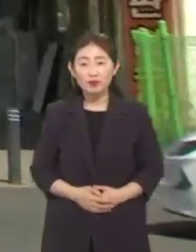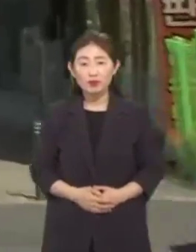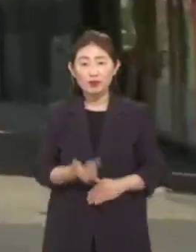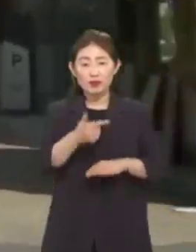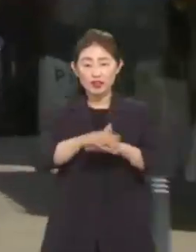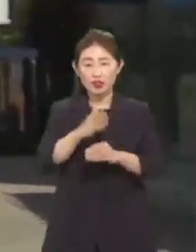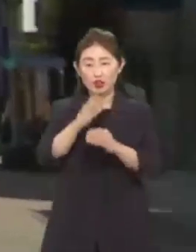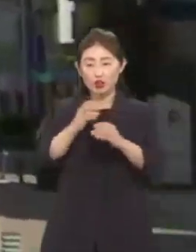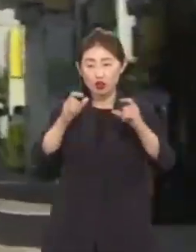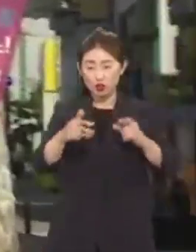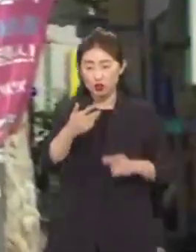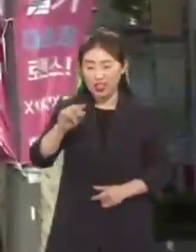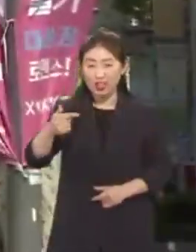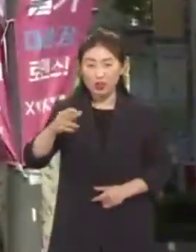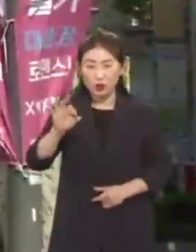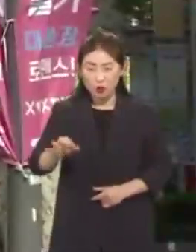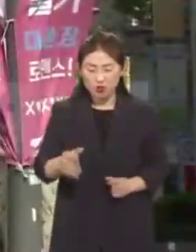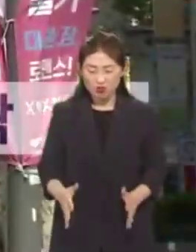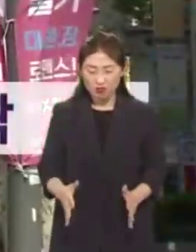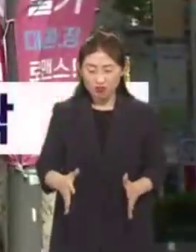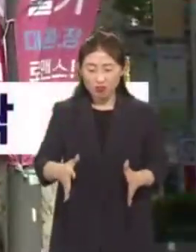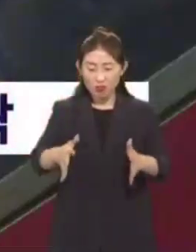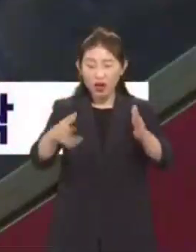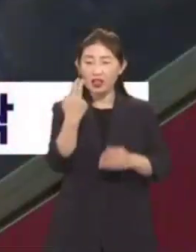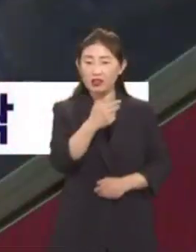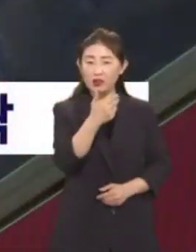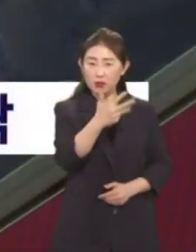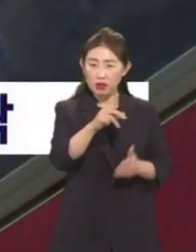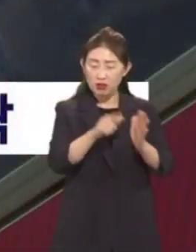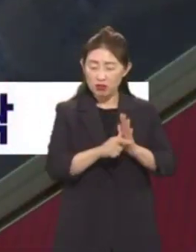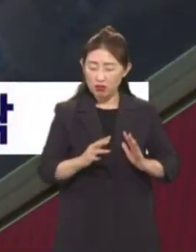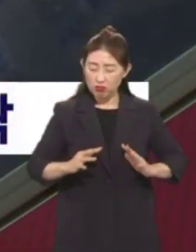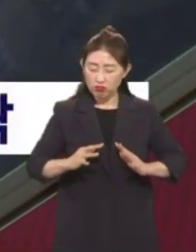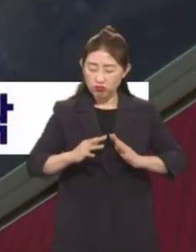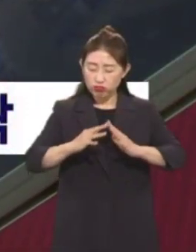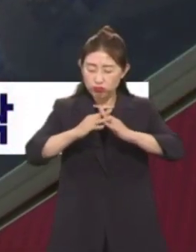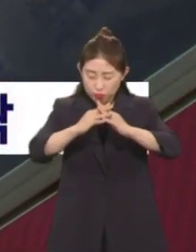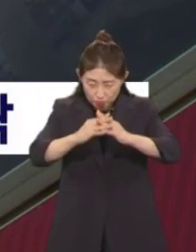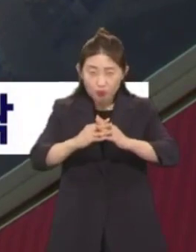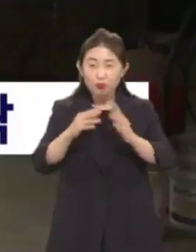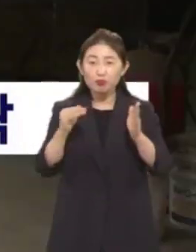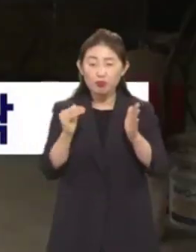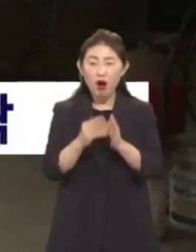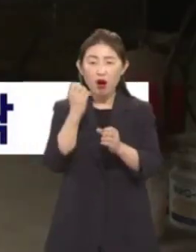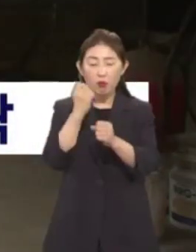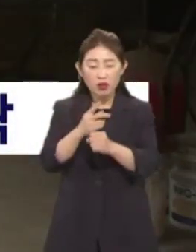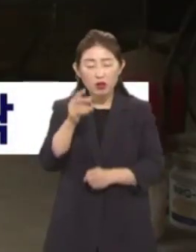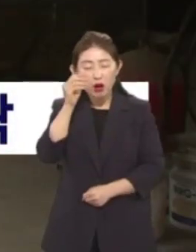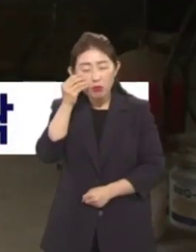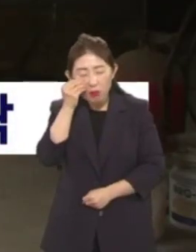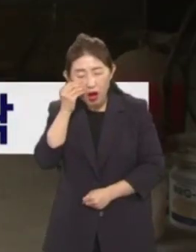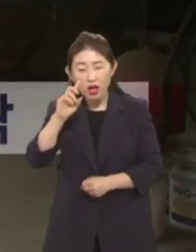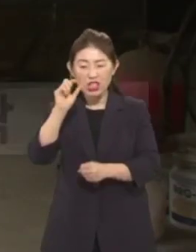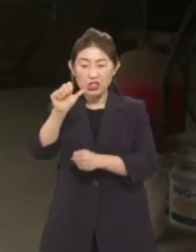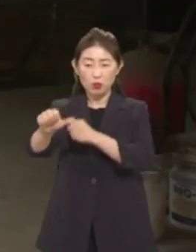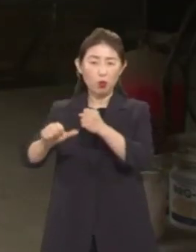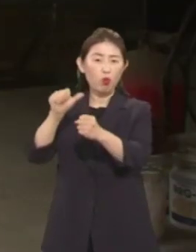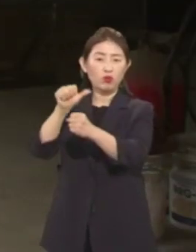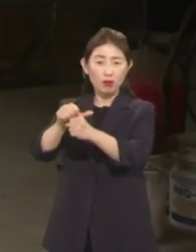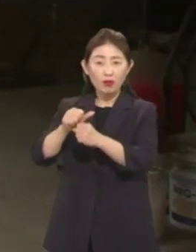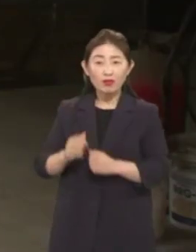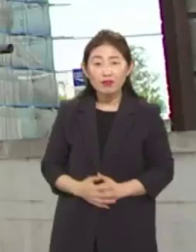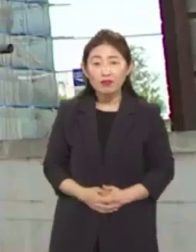대전 중구 대흥동 메가시티 건물. 지난 2008년 공사가 중단된 이후 15년째 방치돼 눈살을 찌푸리게